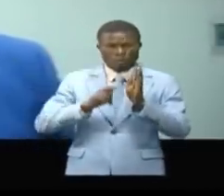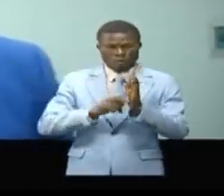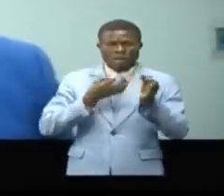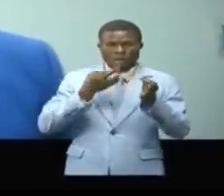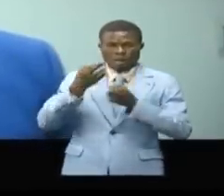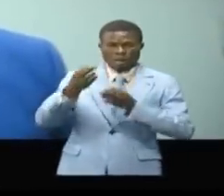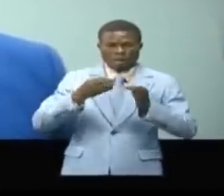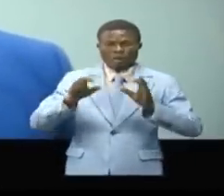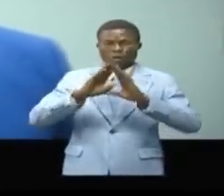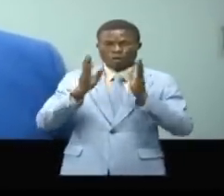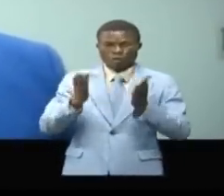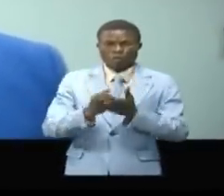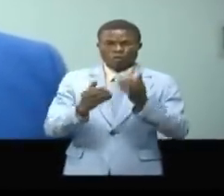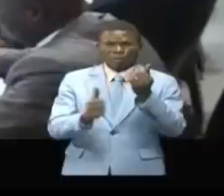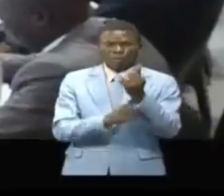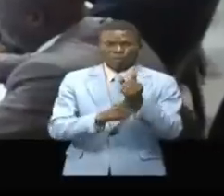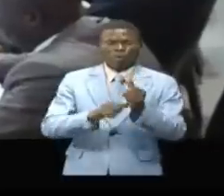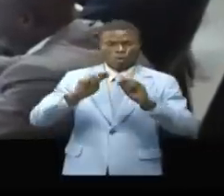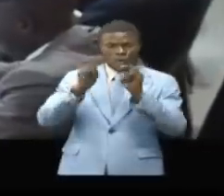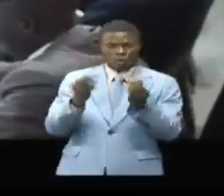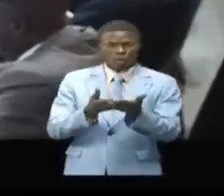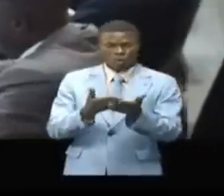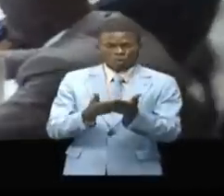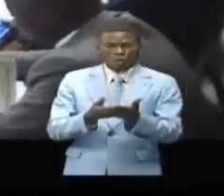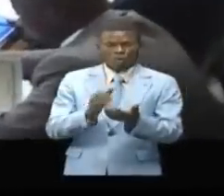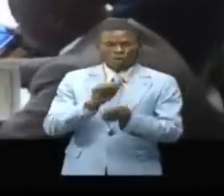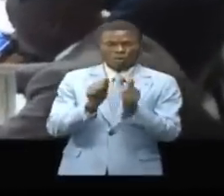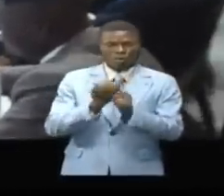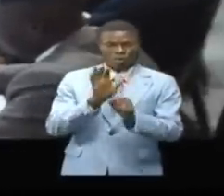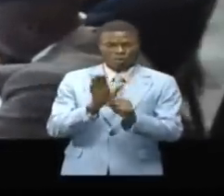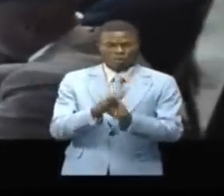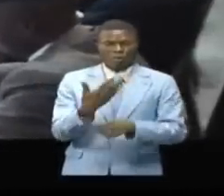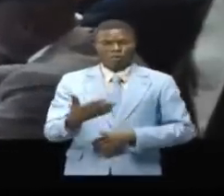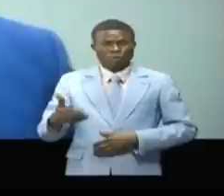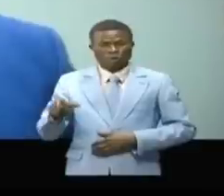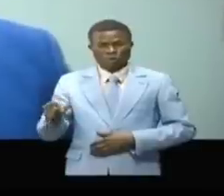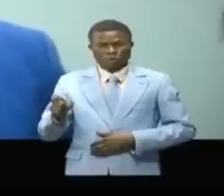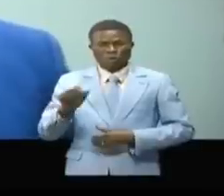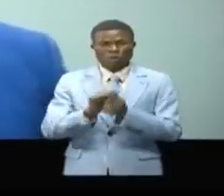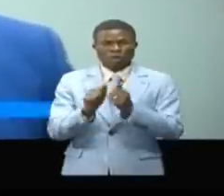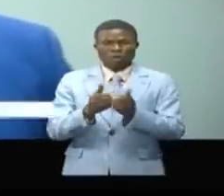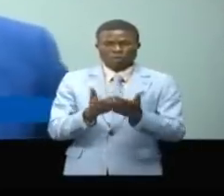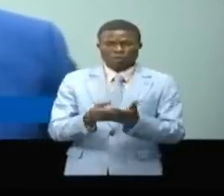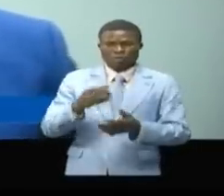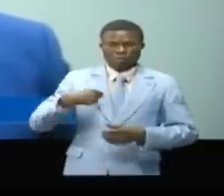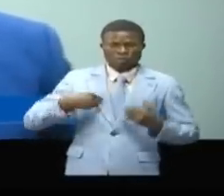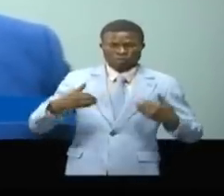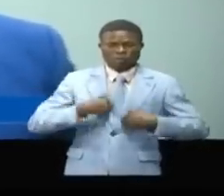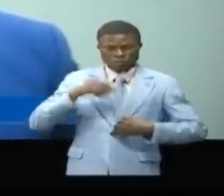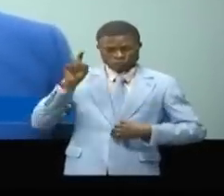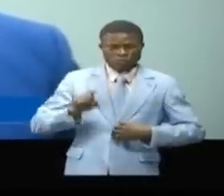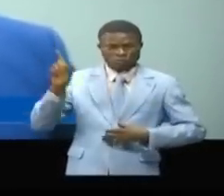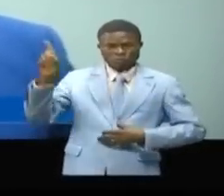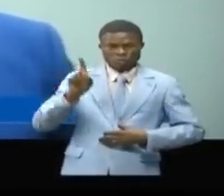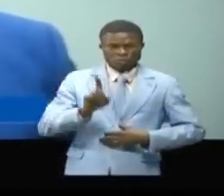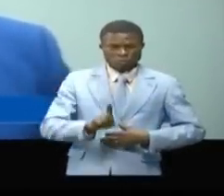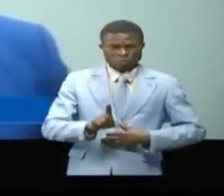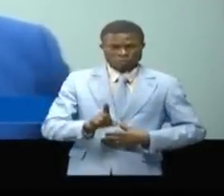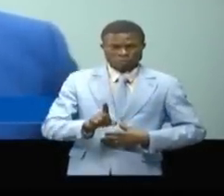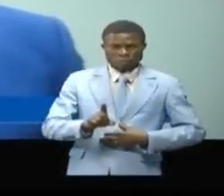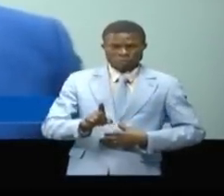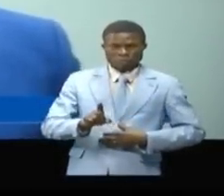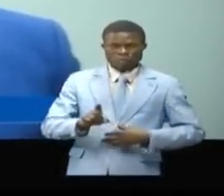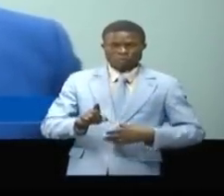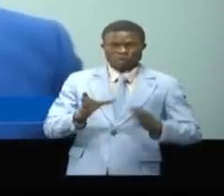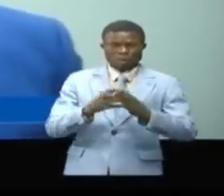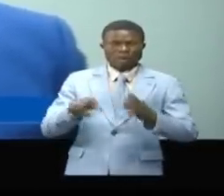la lanterne de cette commission sur un certain nombre de préoccupations. Nous avons le devoir de venir auprès des